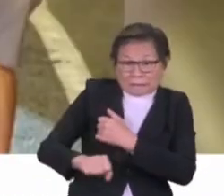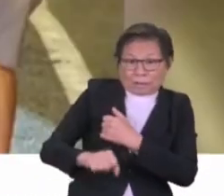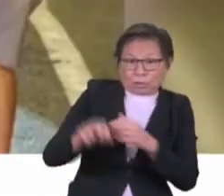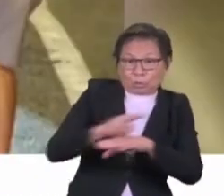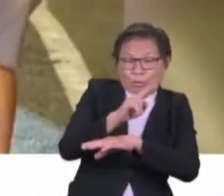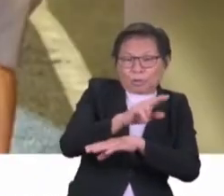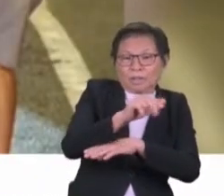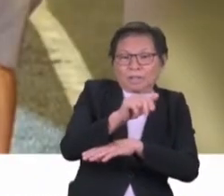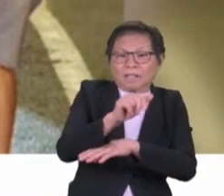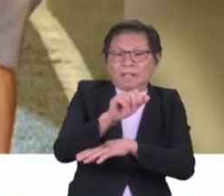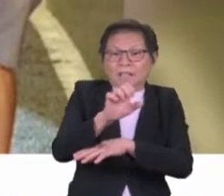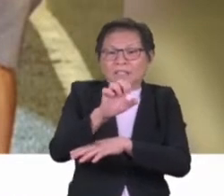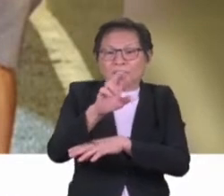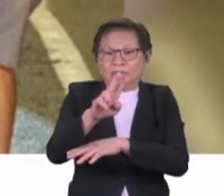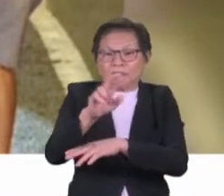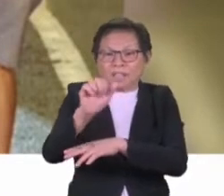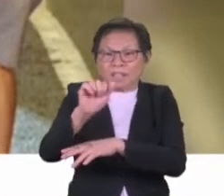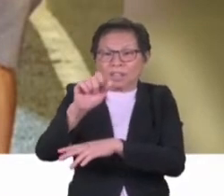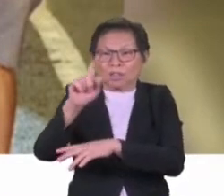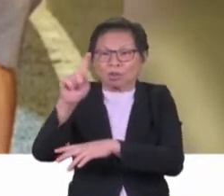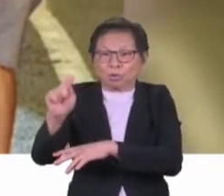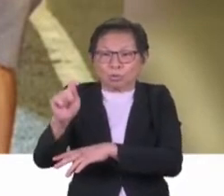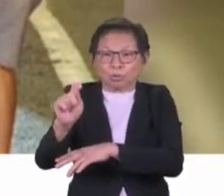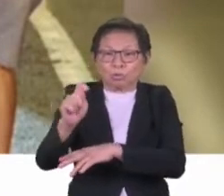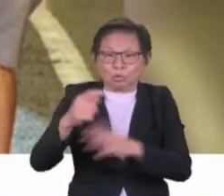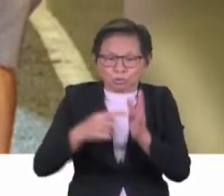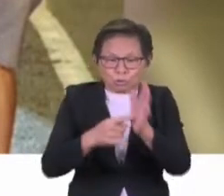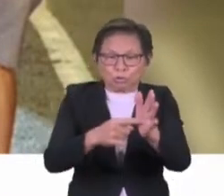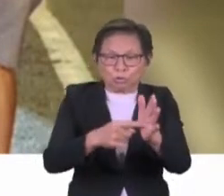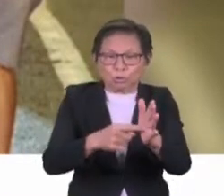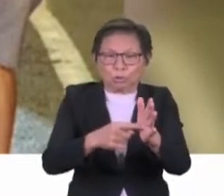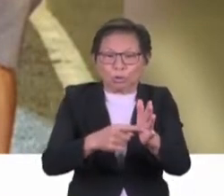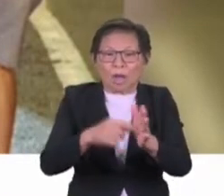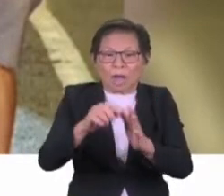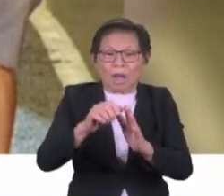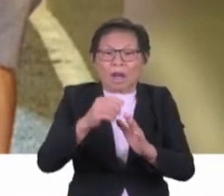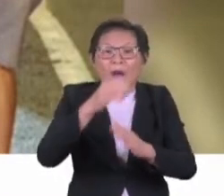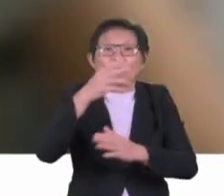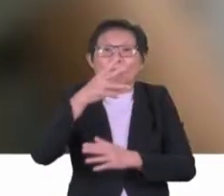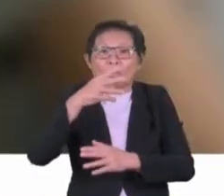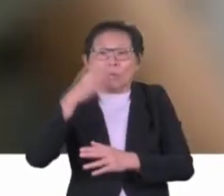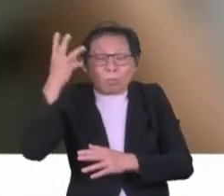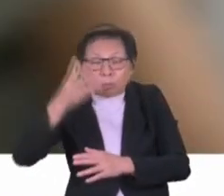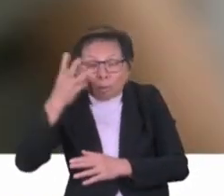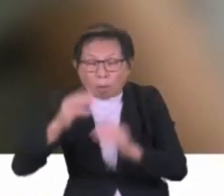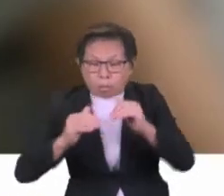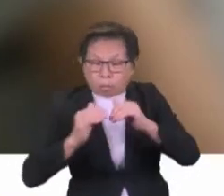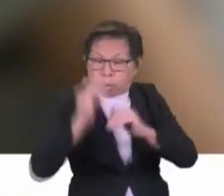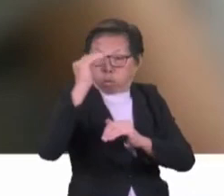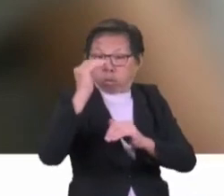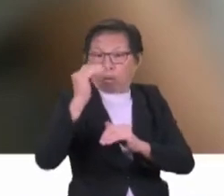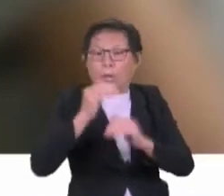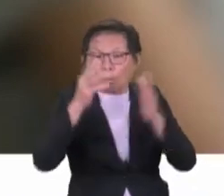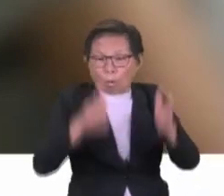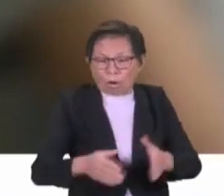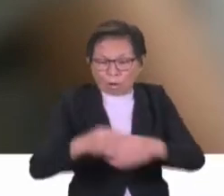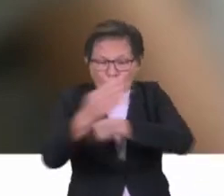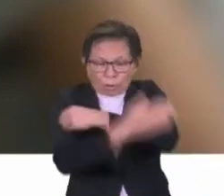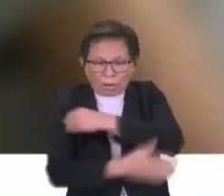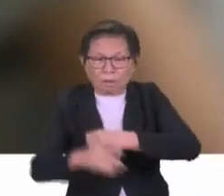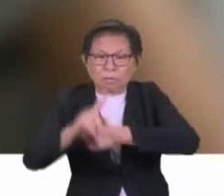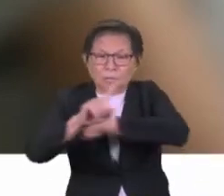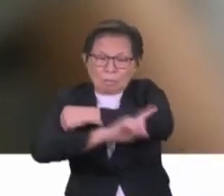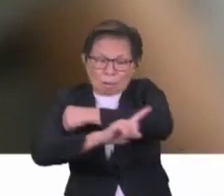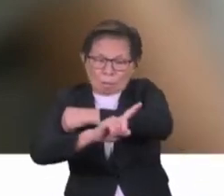alat ebaa2 masih menunjukkan keputusan alkohol melebihi paras dibenarkan warga asing berkenaan turut